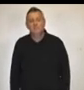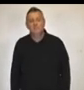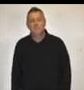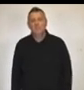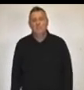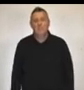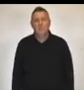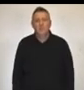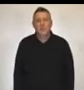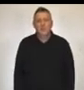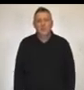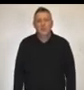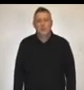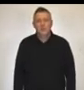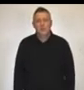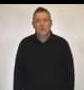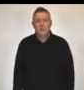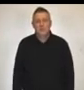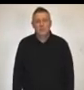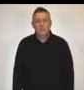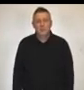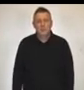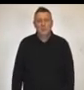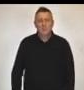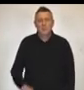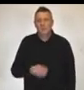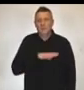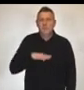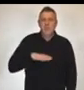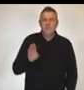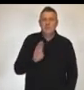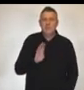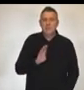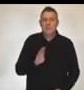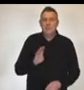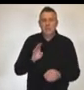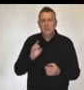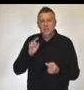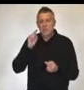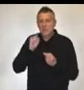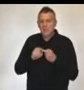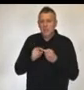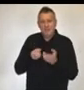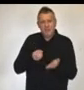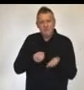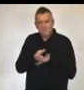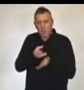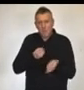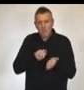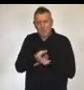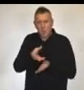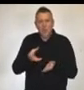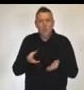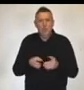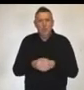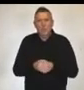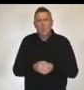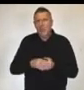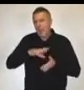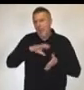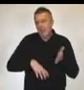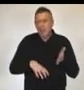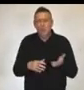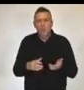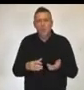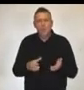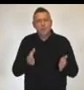Avant de donner la parole à Claudine Bichet sur cette communication donc, du rapport de la Chambre